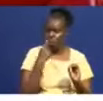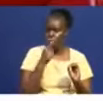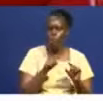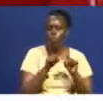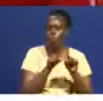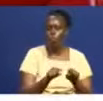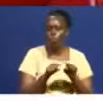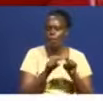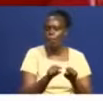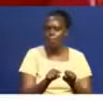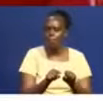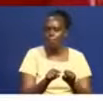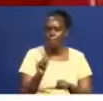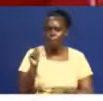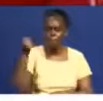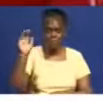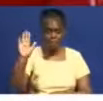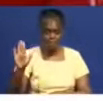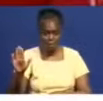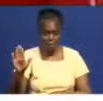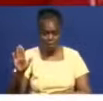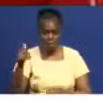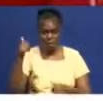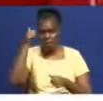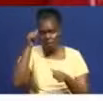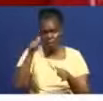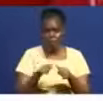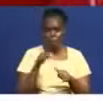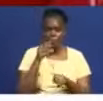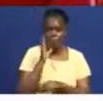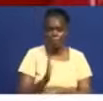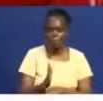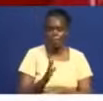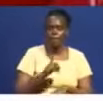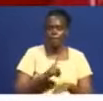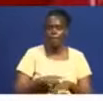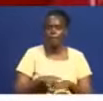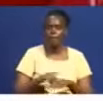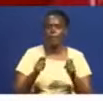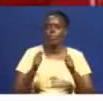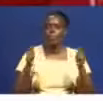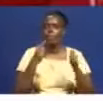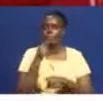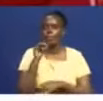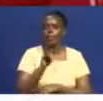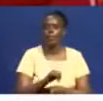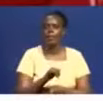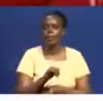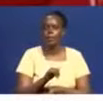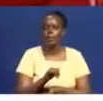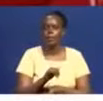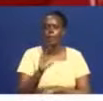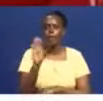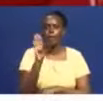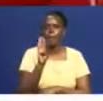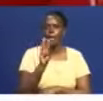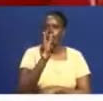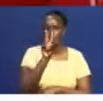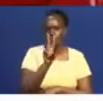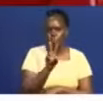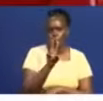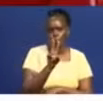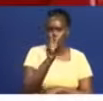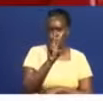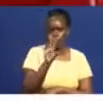pia tutamtwika rais? Nakumbuka, be speaker, wakati wa campaign tukisema ya kwamba bilioni mbili